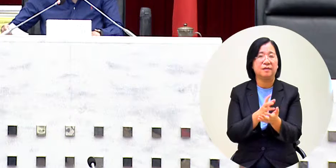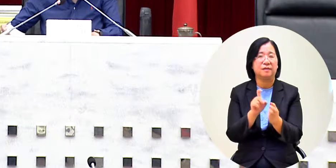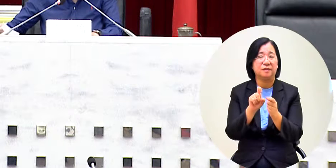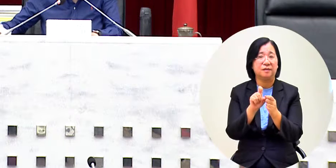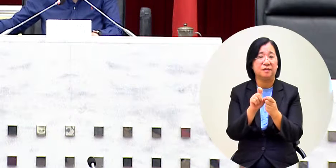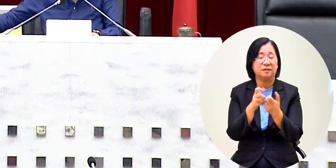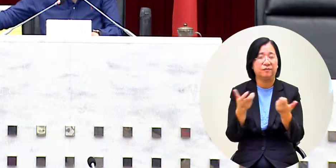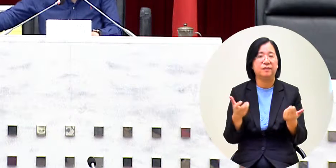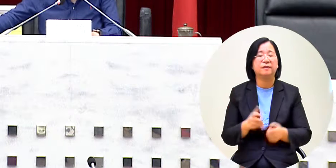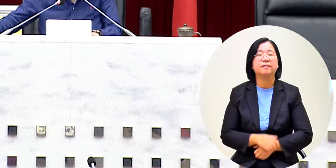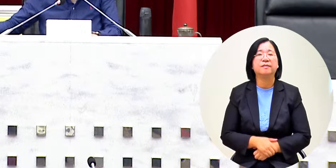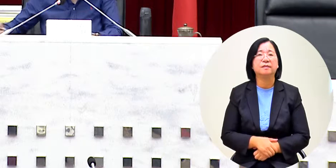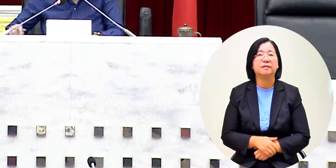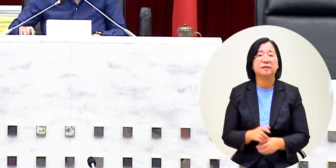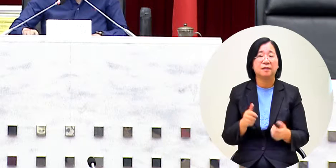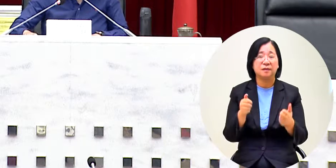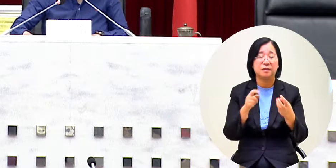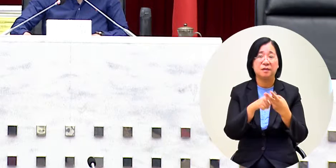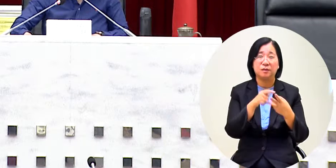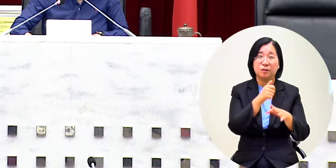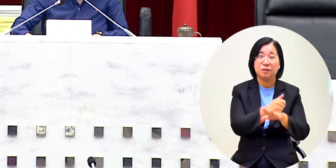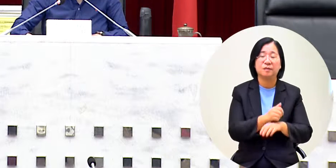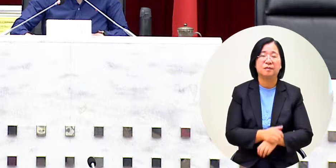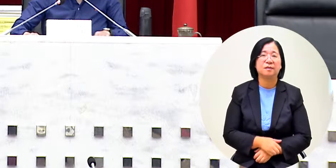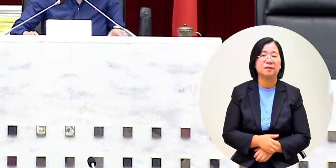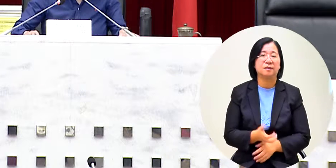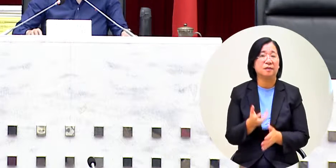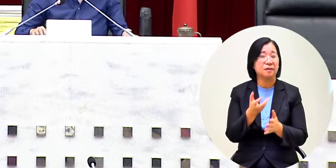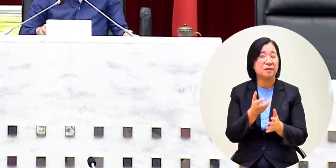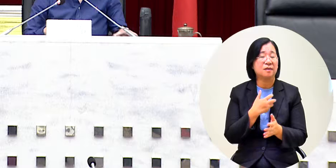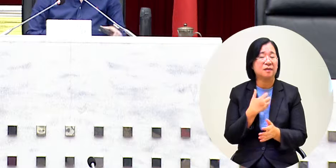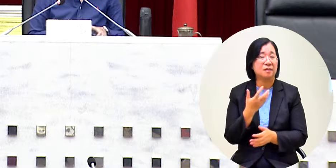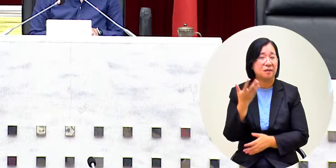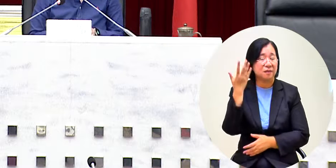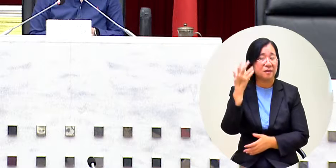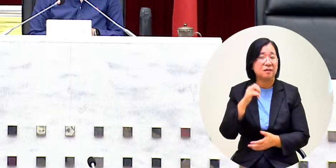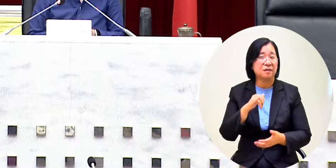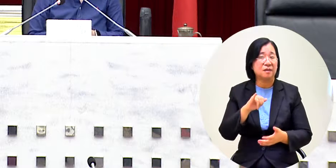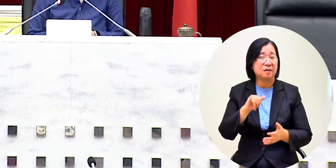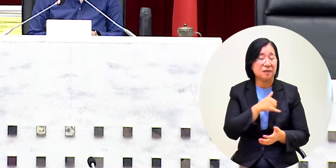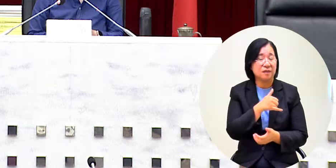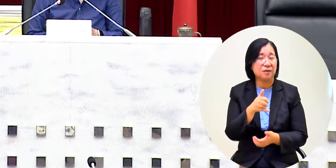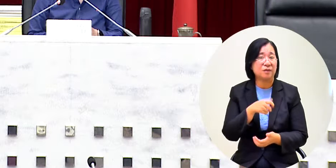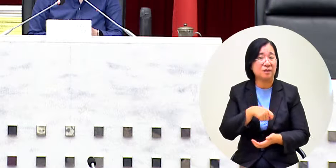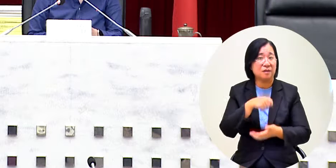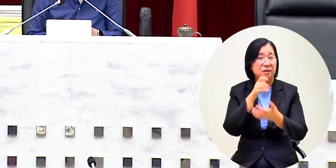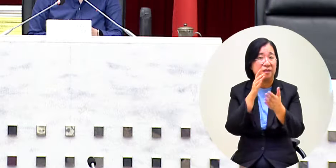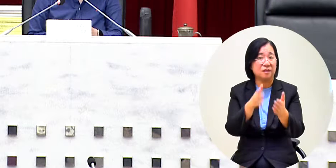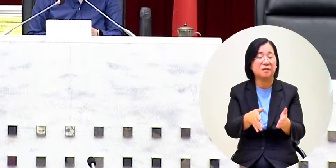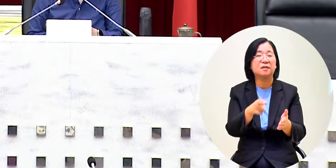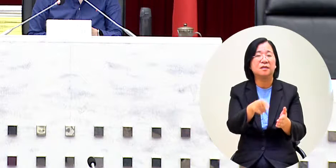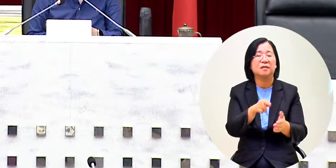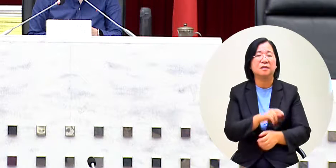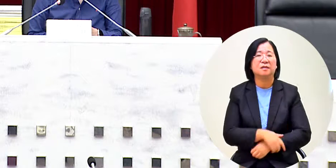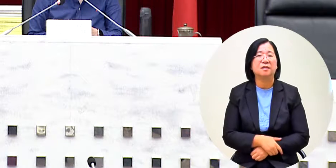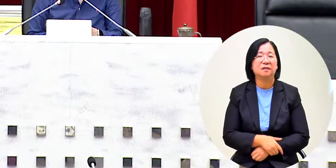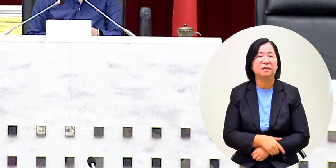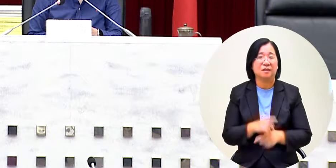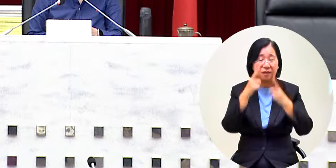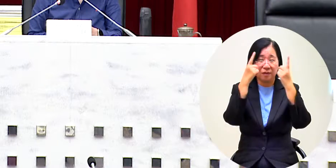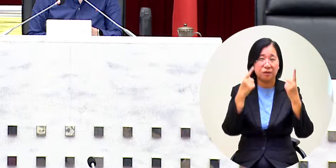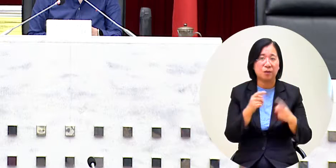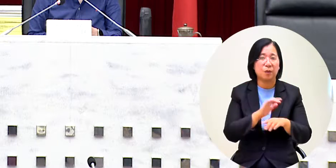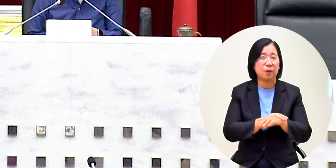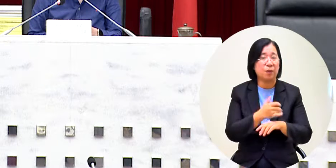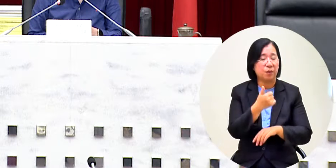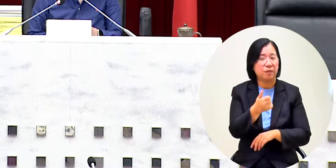好，谢谢主席。刚刚我看前面有其他议员针对这个优秀的周局长很